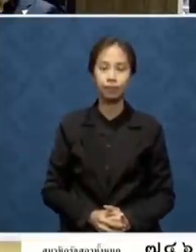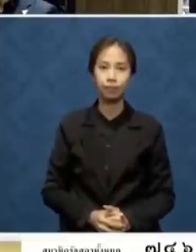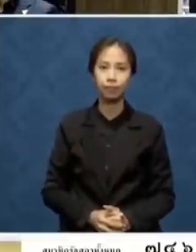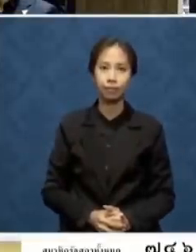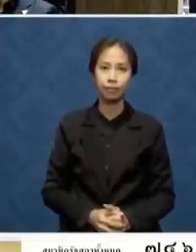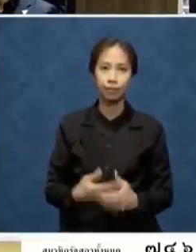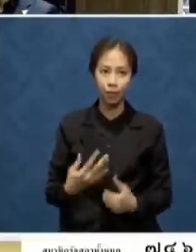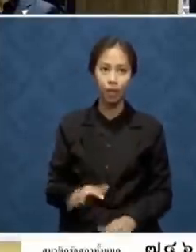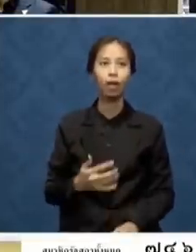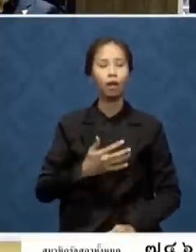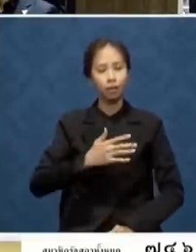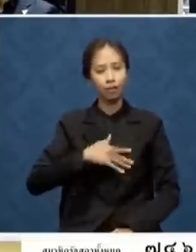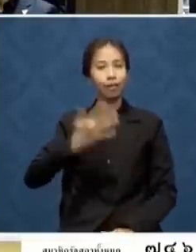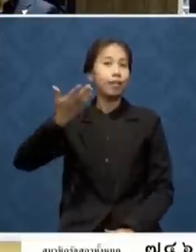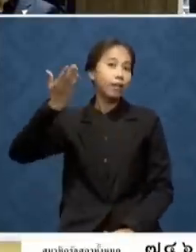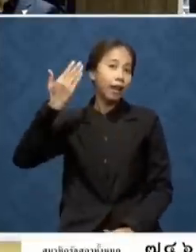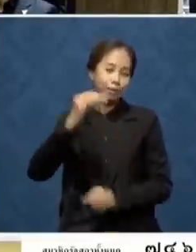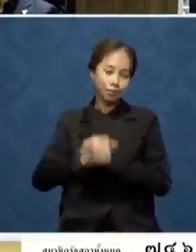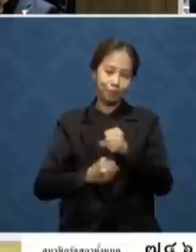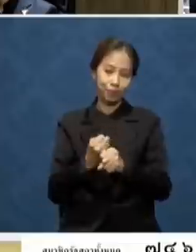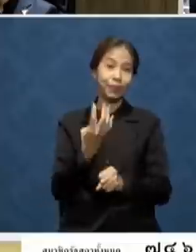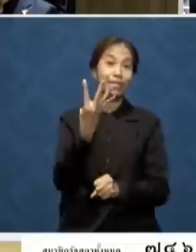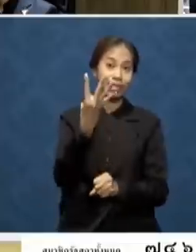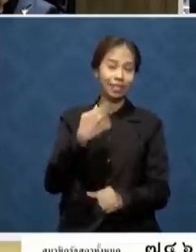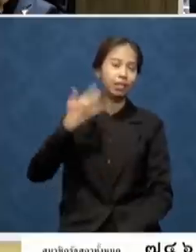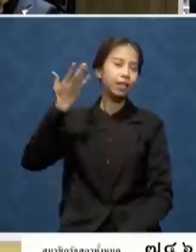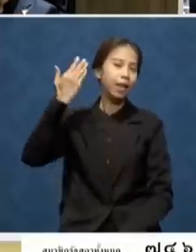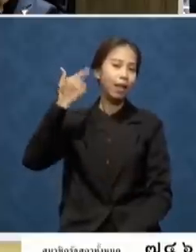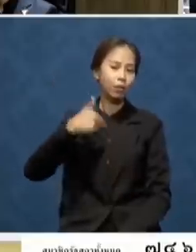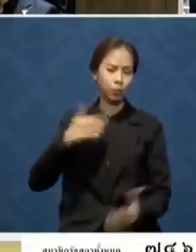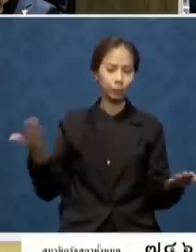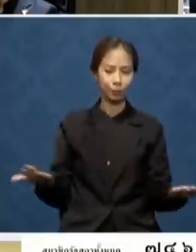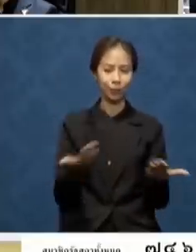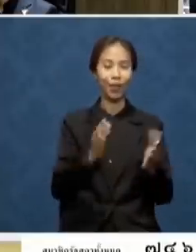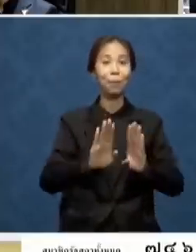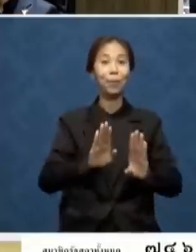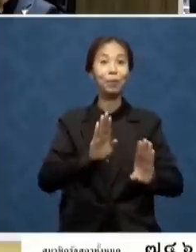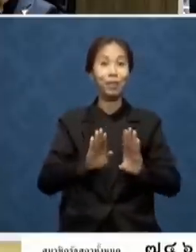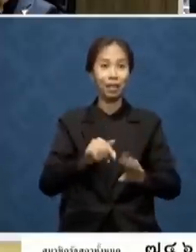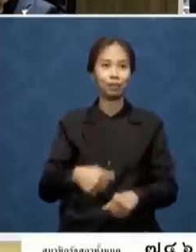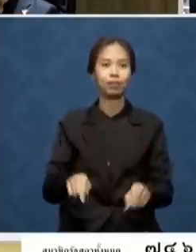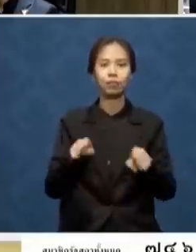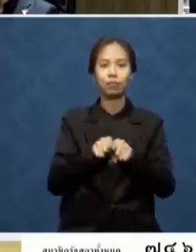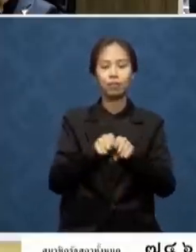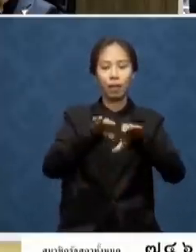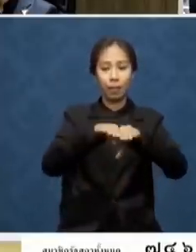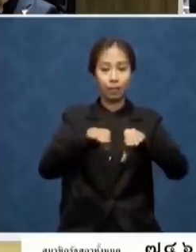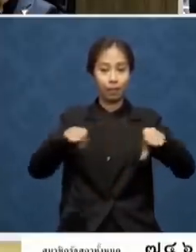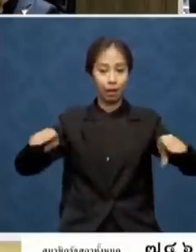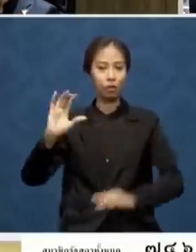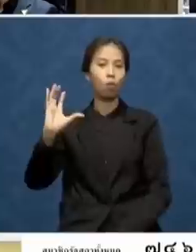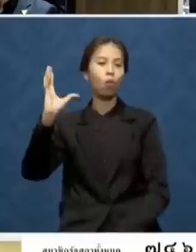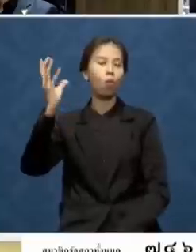ตรวจคำสัญญากันนะคะเมื่อ 4ปีก่อนค่ะดิฉันได้เปรียบเทียบการแถลงนโยบายนะคะตามมาตรฐานสากลในประเทศที่